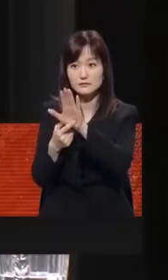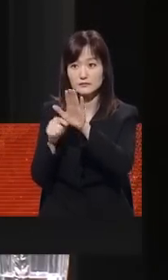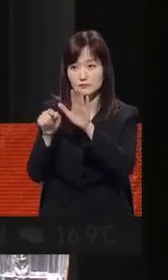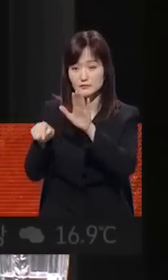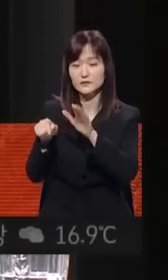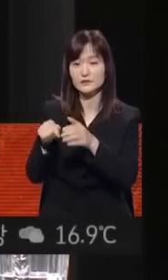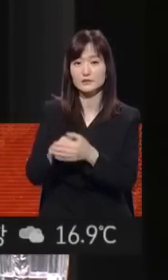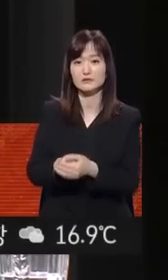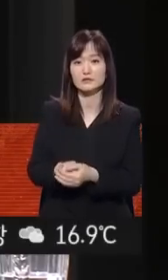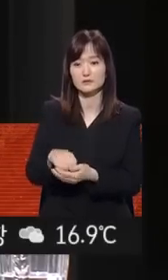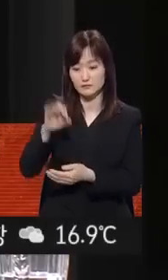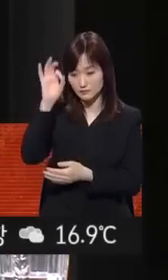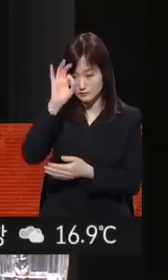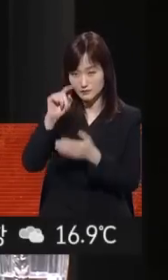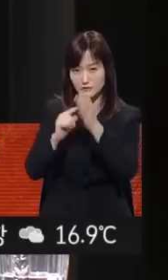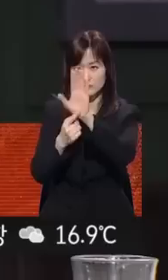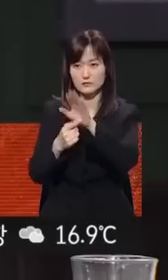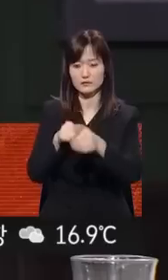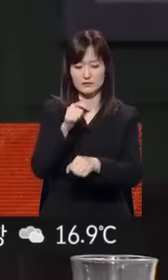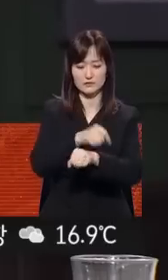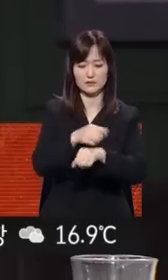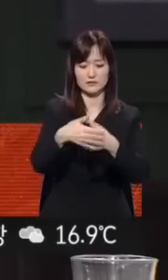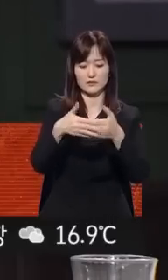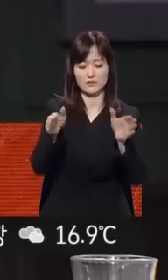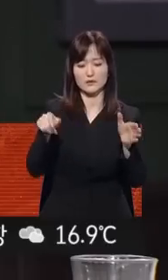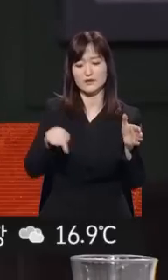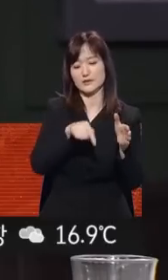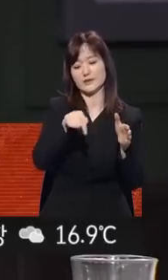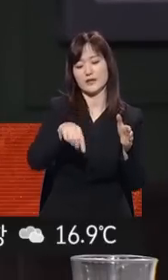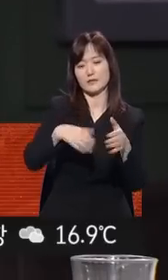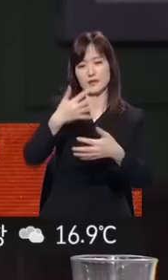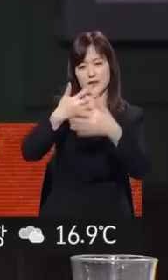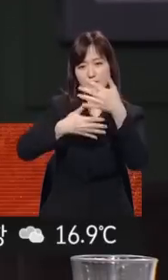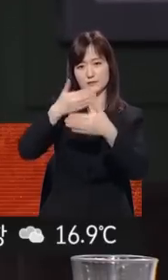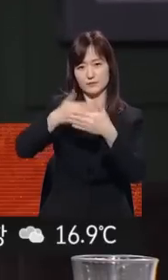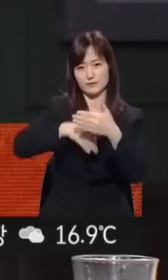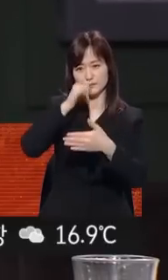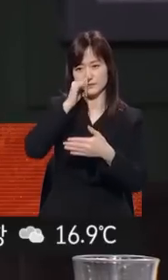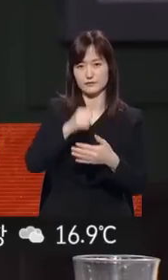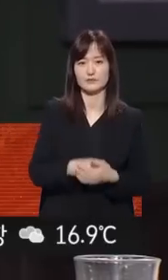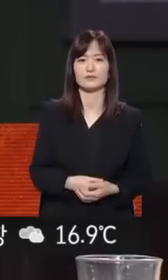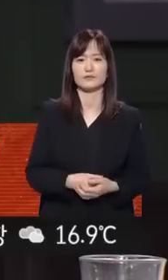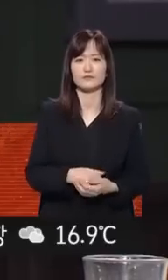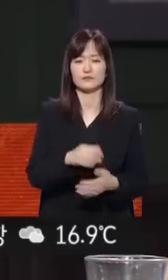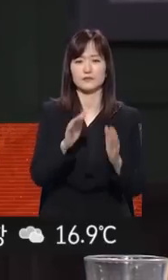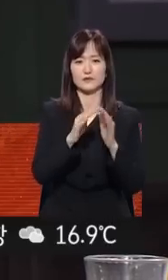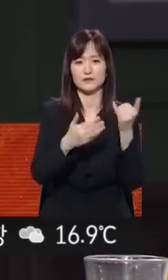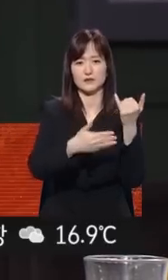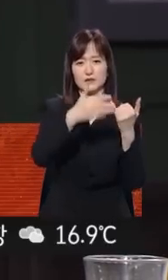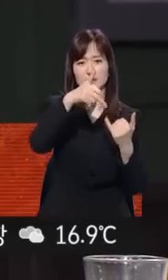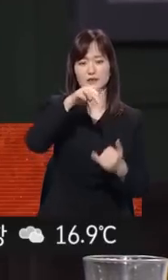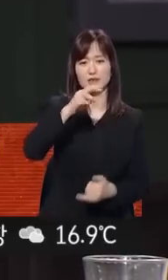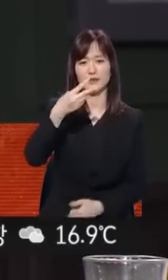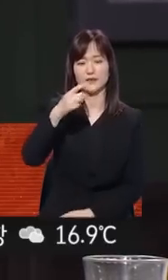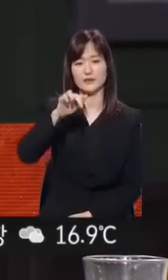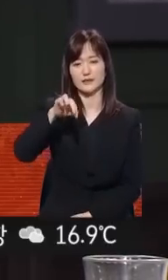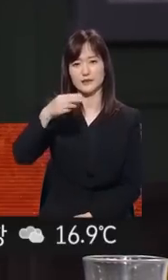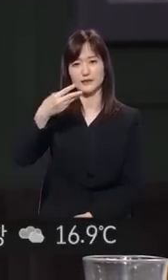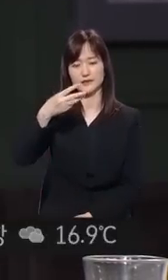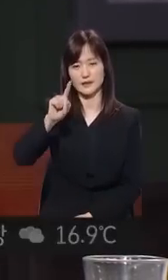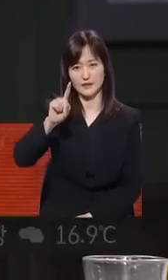공개했어요 사무실 내부 영상이 남아 있었습니다 유튜브 채널 카라큘라 tv를 통해서 익명의 제보자에게